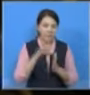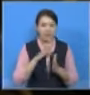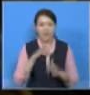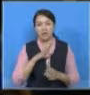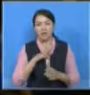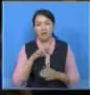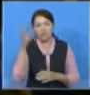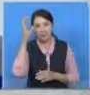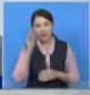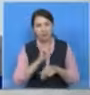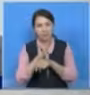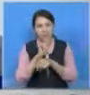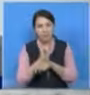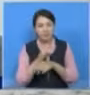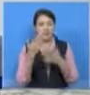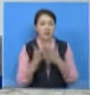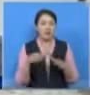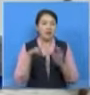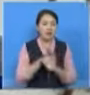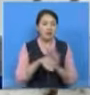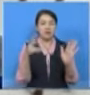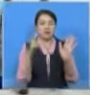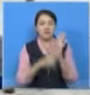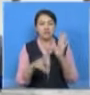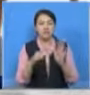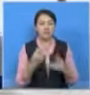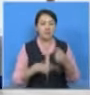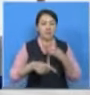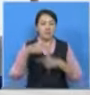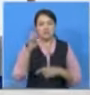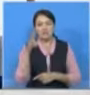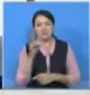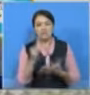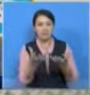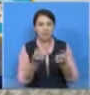негіздері бойынша біліктілігін арттырды. Оның ішінде 80-ге жуығы қайтарымсыз